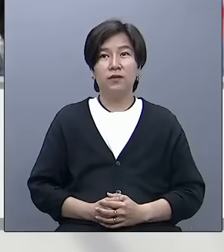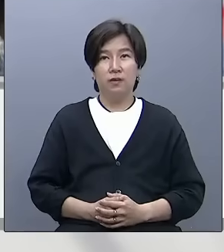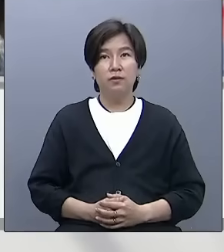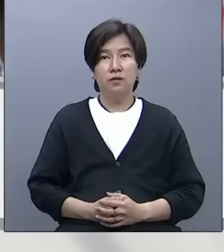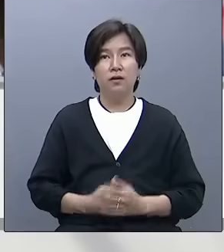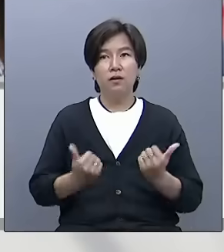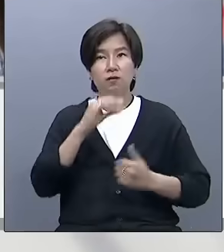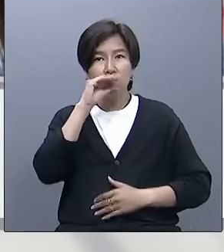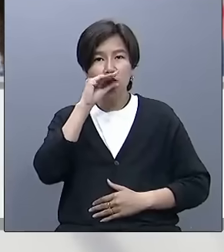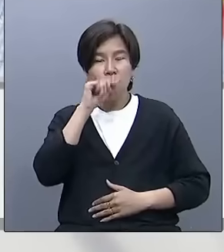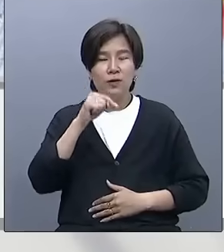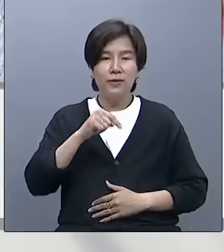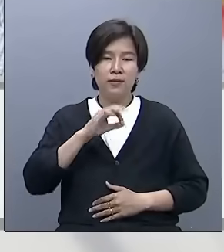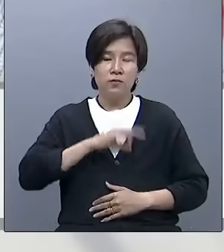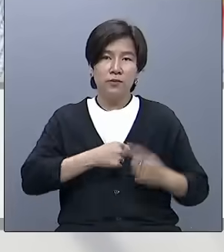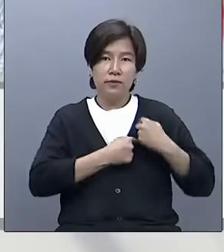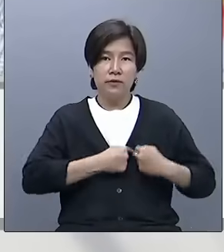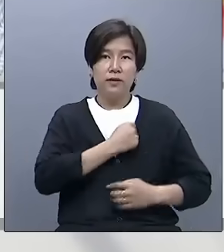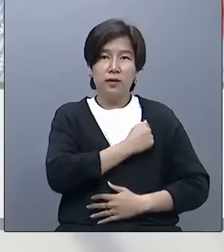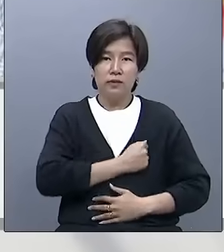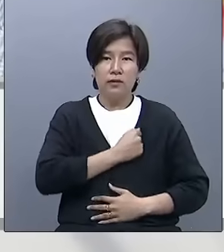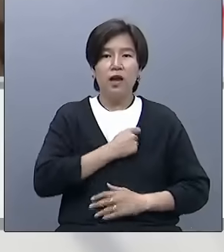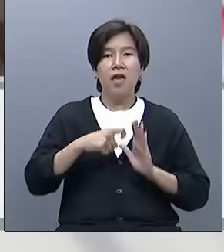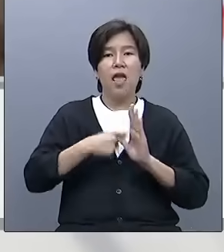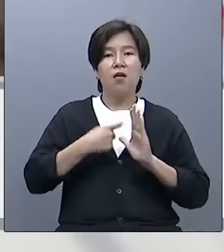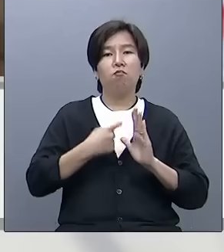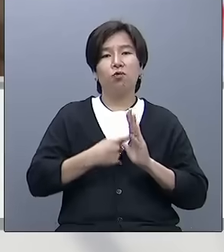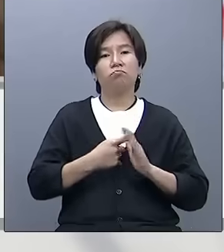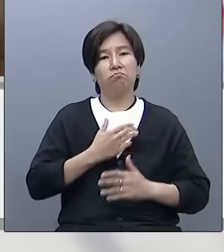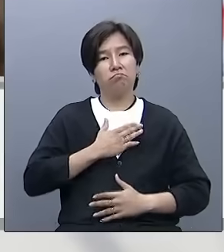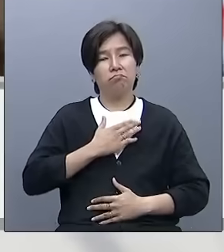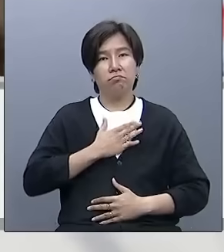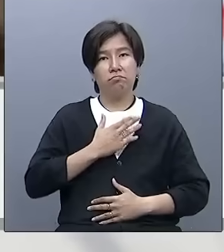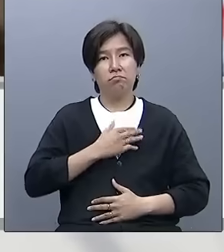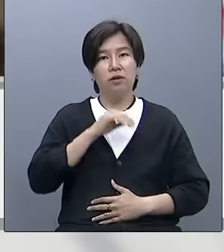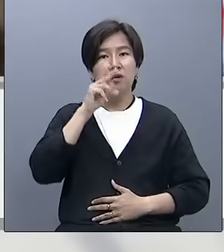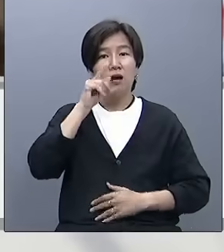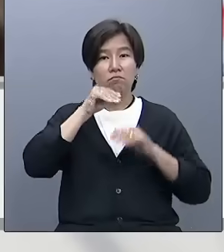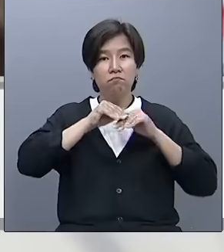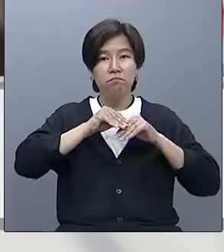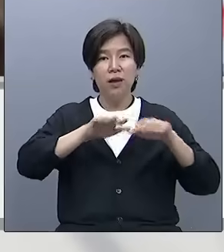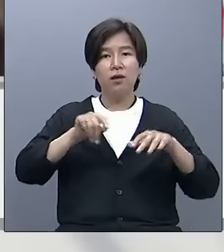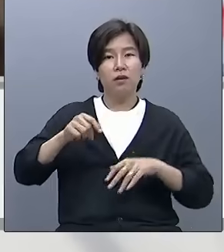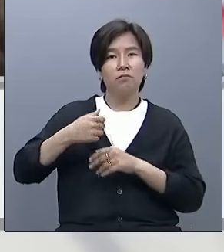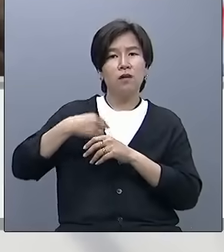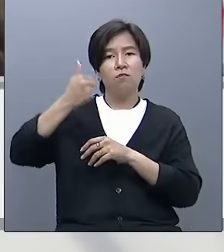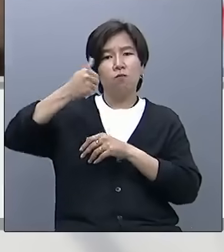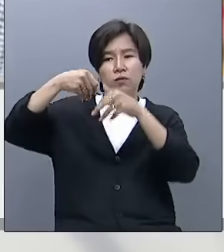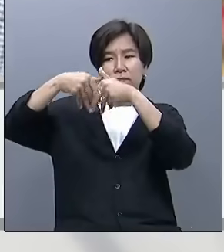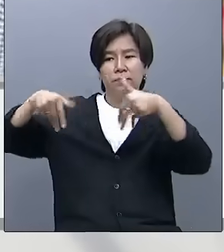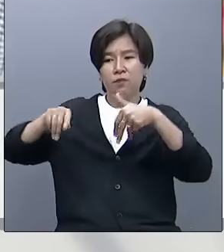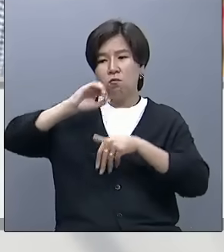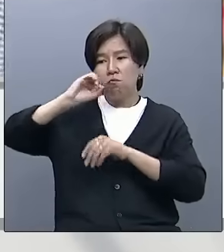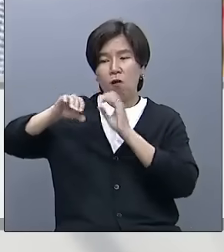ดแล้วค่ะเสียใจแต่ก็มีเหตุผลมีจุดยืนของตัวเองที่แจ้งและบอกกล่าวกับทางผู้ใหญ่ของพรรคไปแล้วเหตุผลสำคั